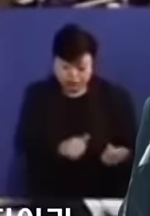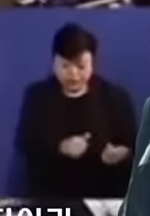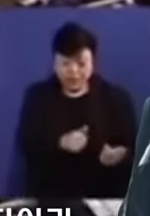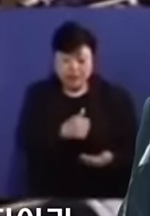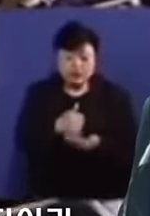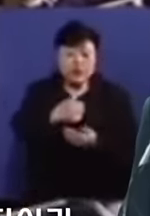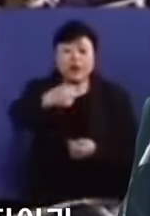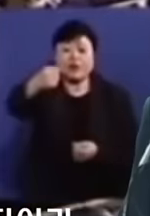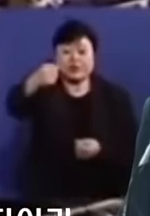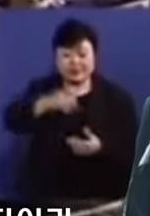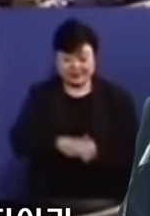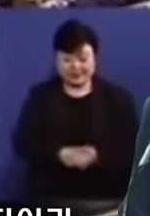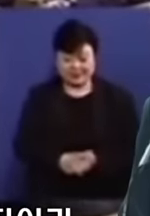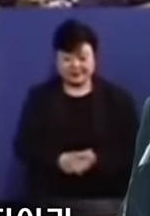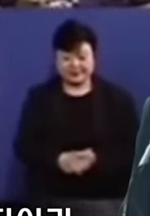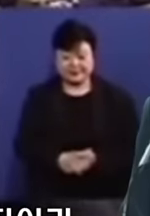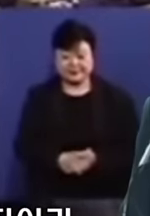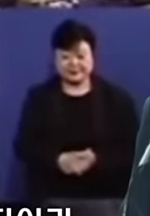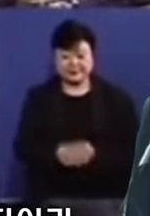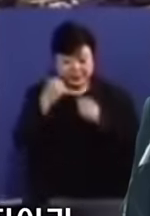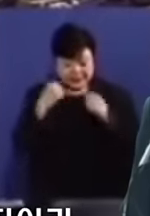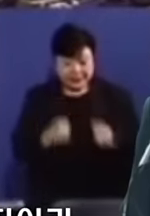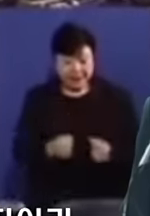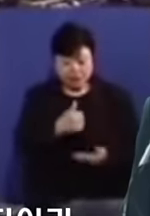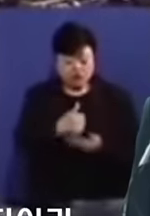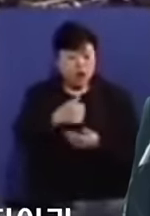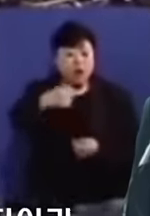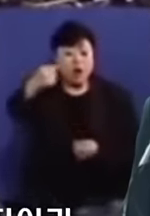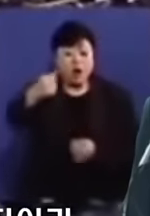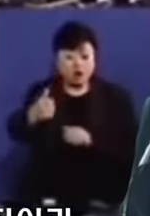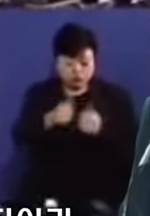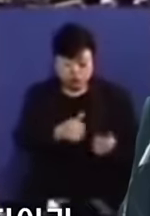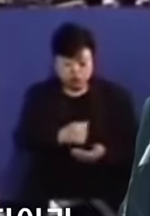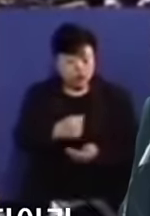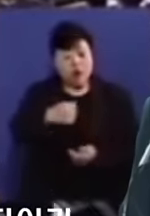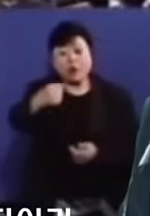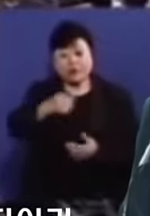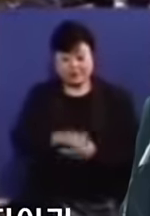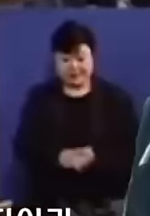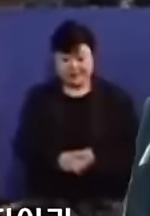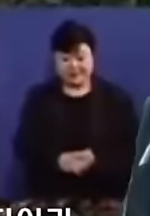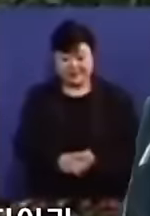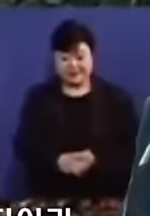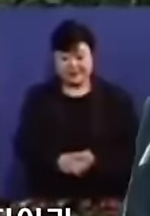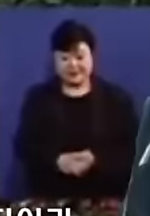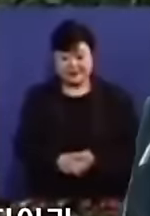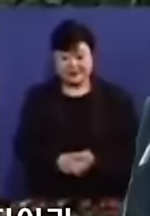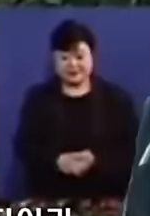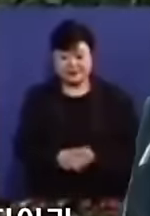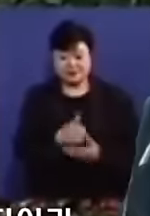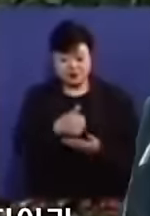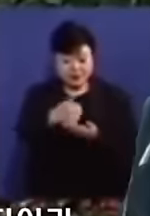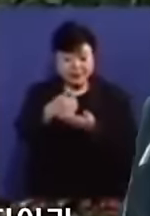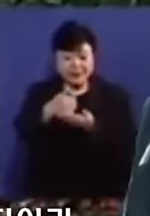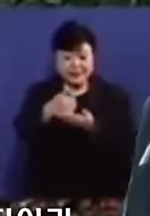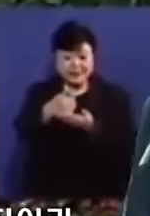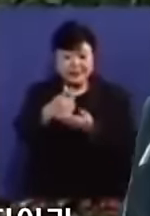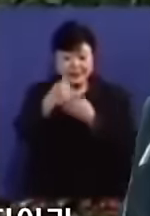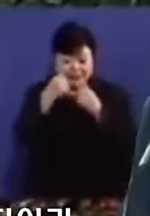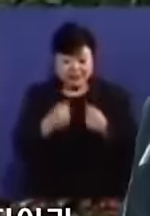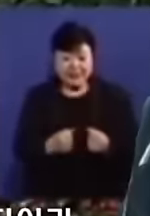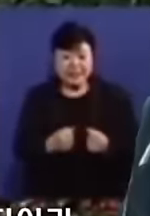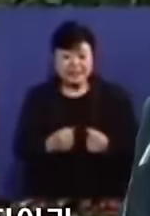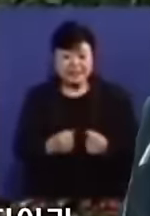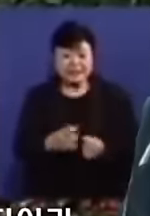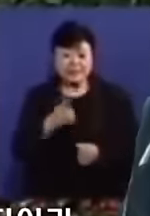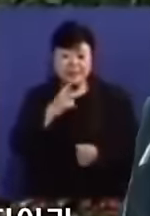우리가 주의 것이다. 살아도 주님 것이고 죽어도 주님 것이다. 그러니 주님이